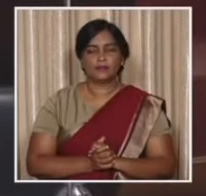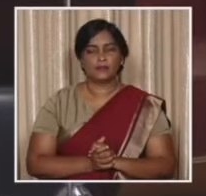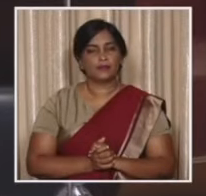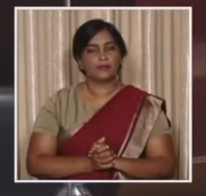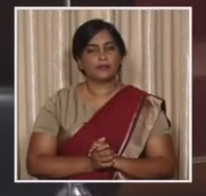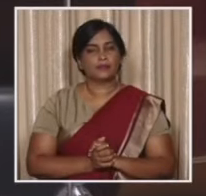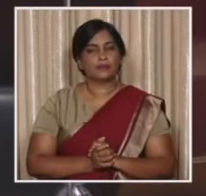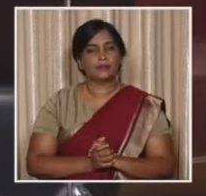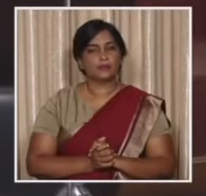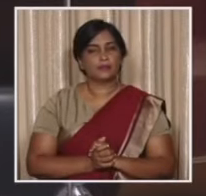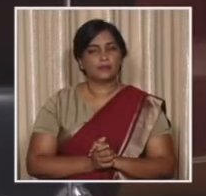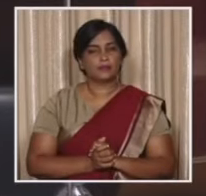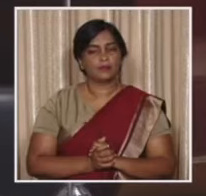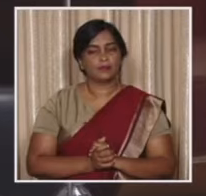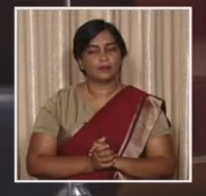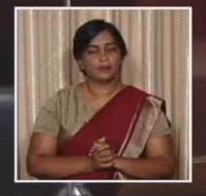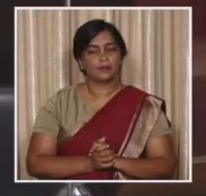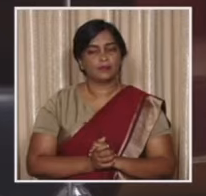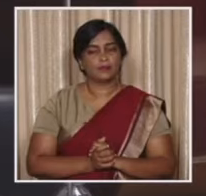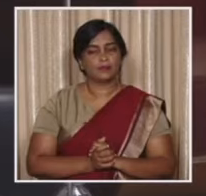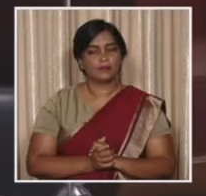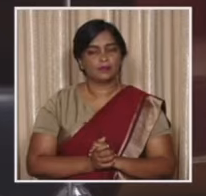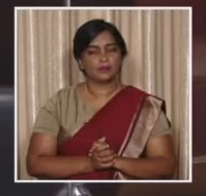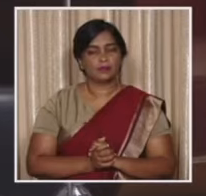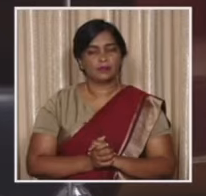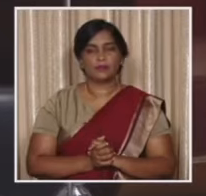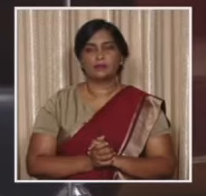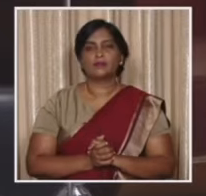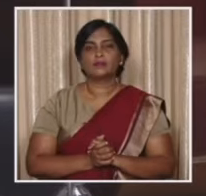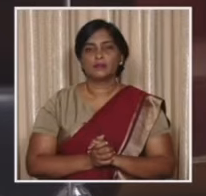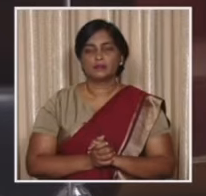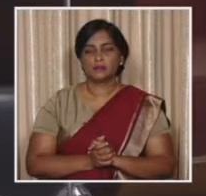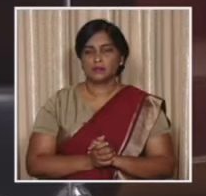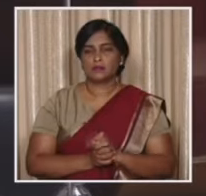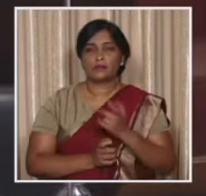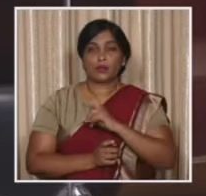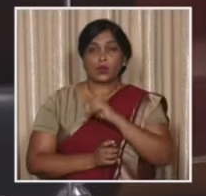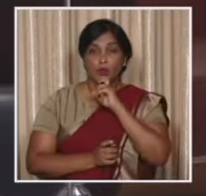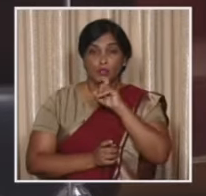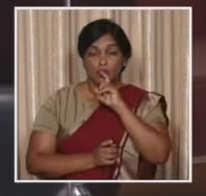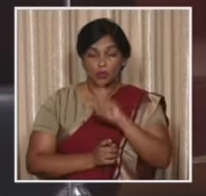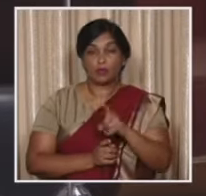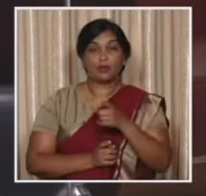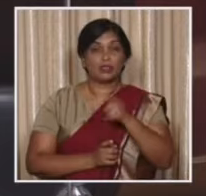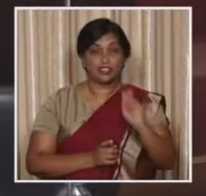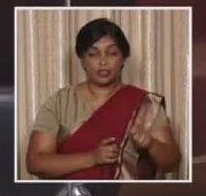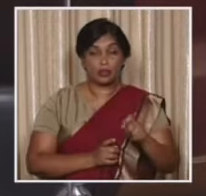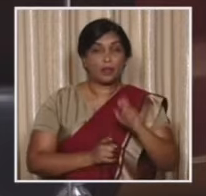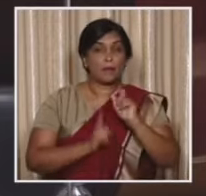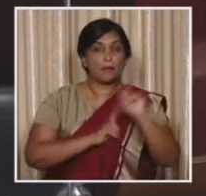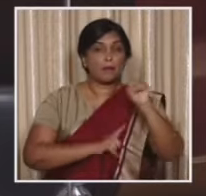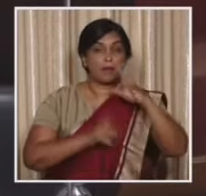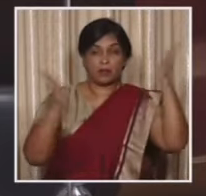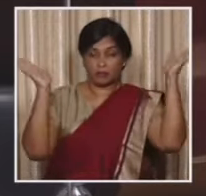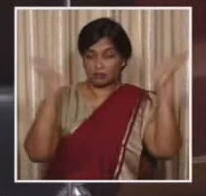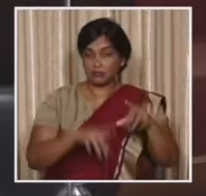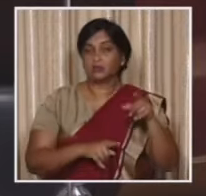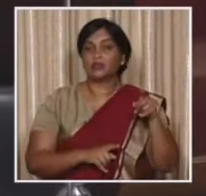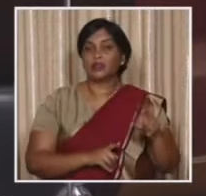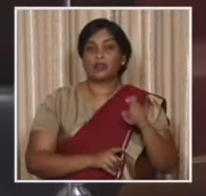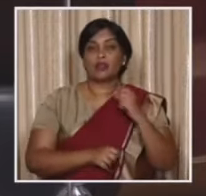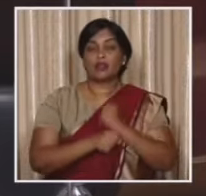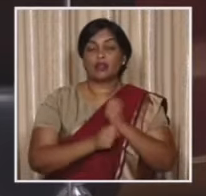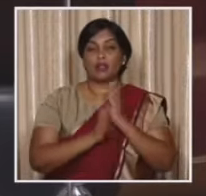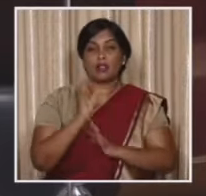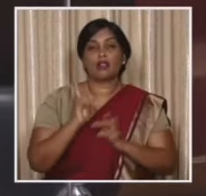Itu pasti ini nado ti itu tu ni wisakara baru, parlimen itu lagi ni, anu yang